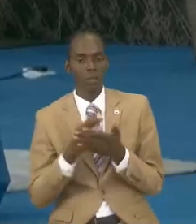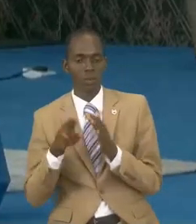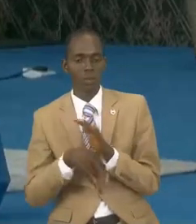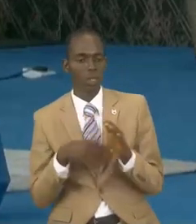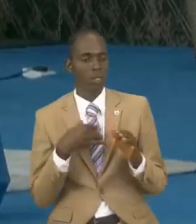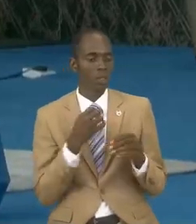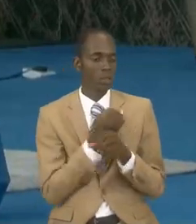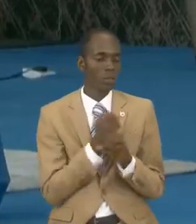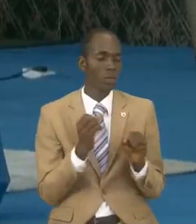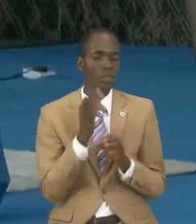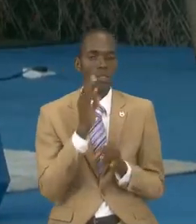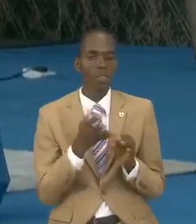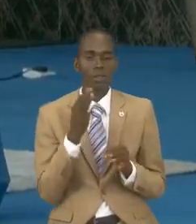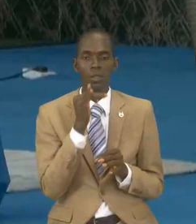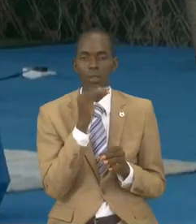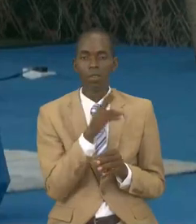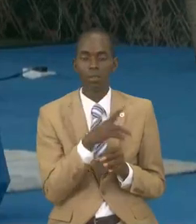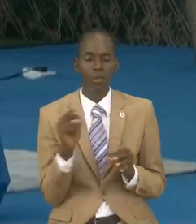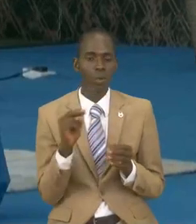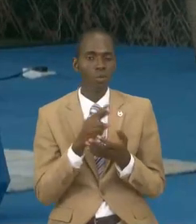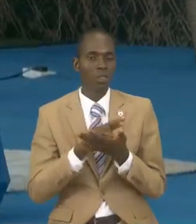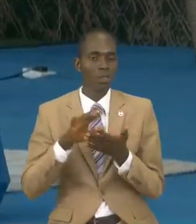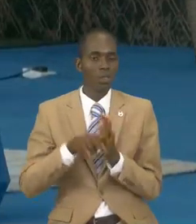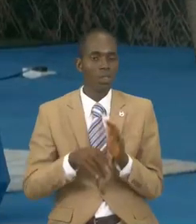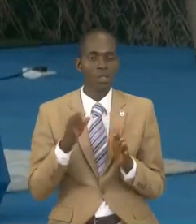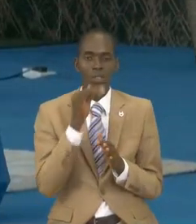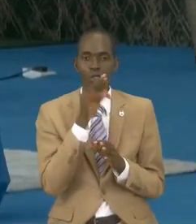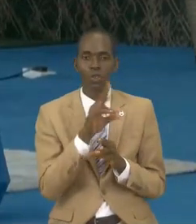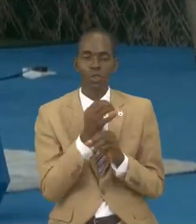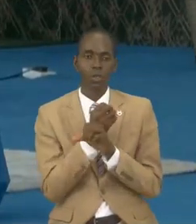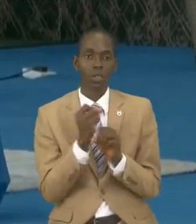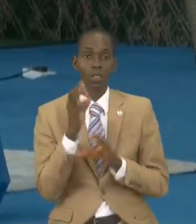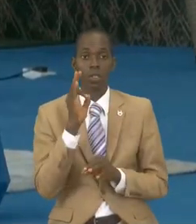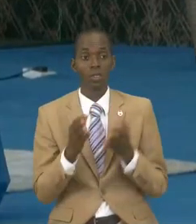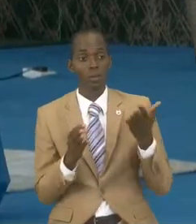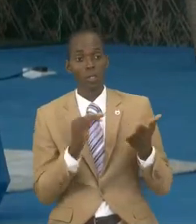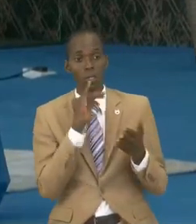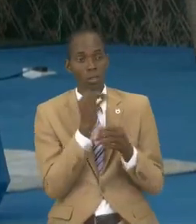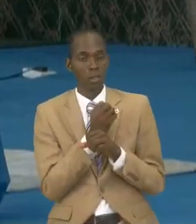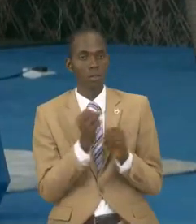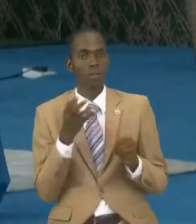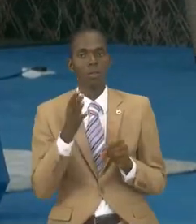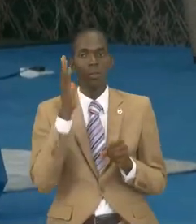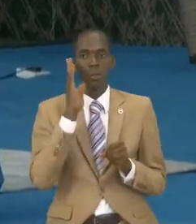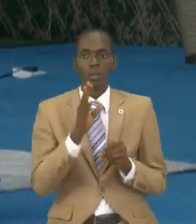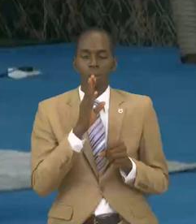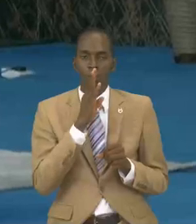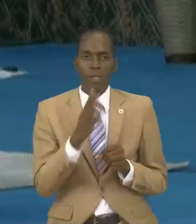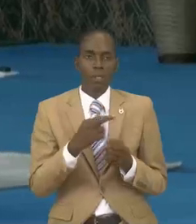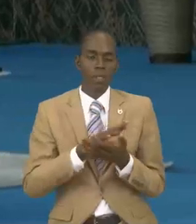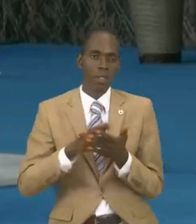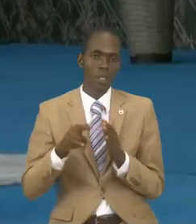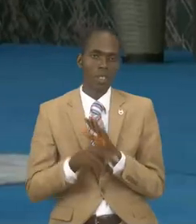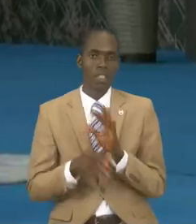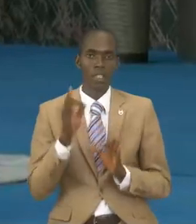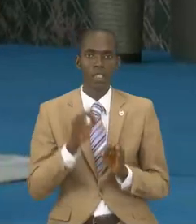salut. S'il n'y a pas de justice, il n'y a pas de salut. S'il y a le salut, il y aura la justice. Si